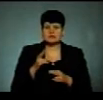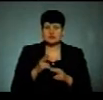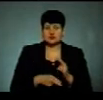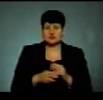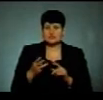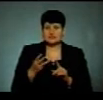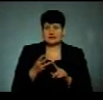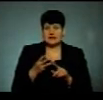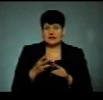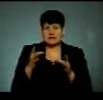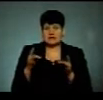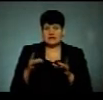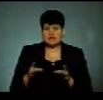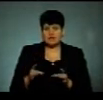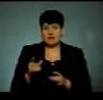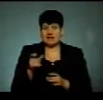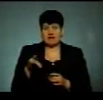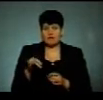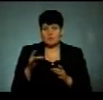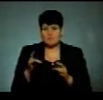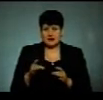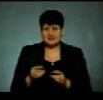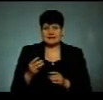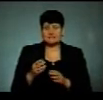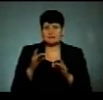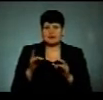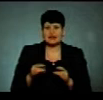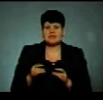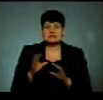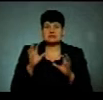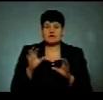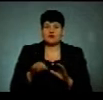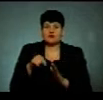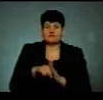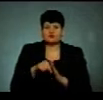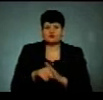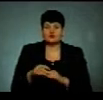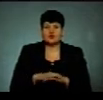третього європакету. Це пакет законів щодо внутрішнього ринку газу та